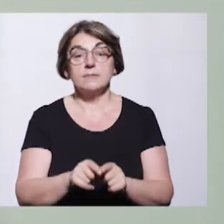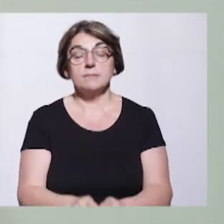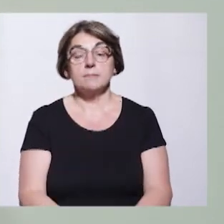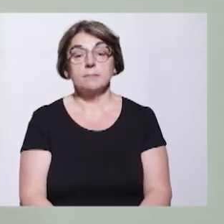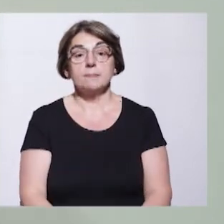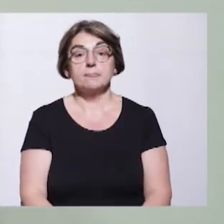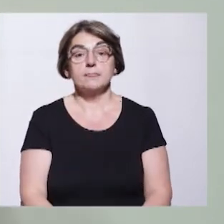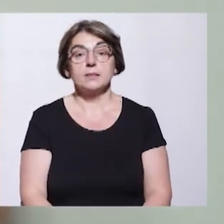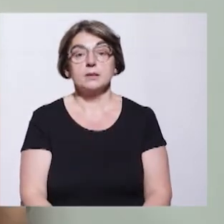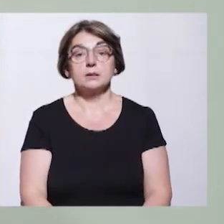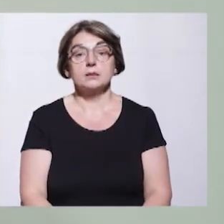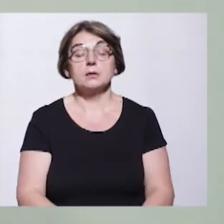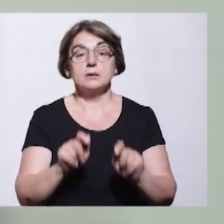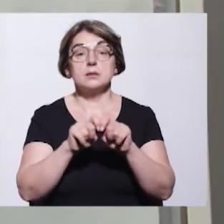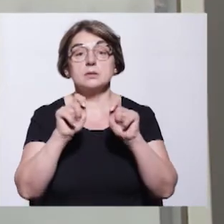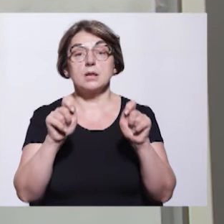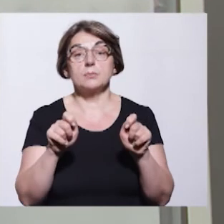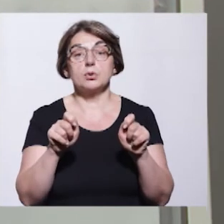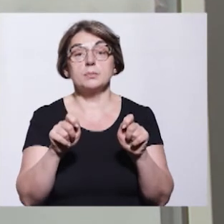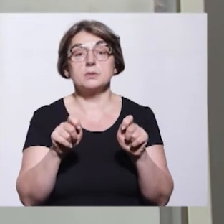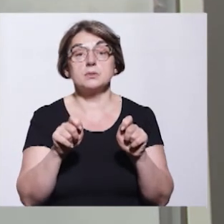ქლორის რადიკალს,